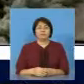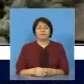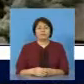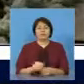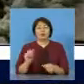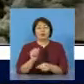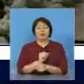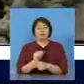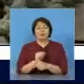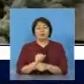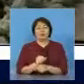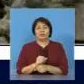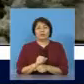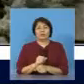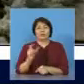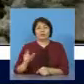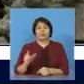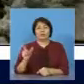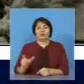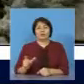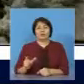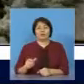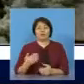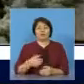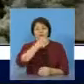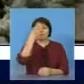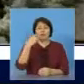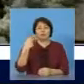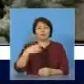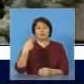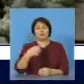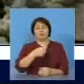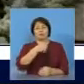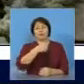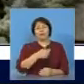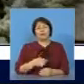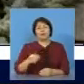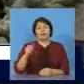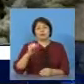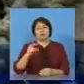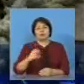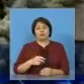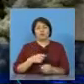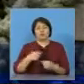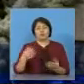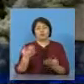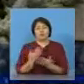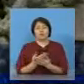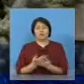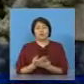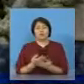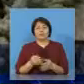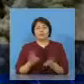көлік құралдарына жеке тұлғалар үшін ағымдағы жылдың 31 желтоқсанынан кешіктірмей төлеу қажет.